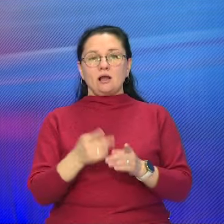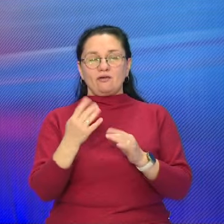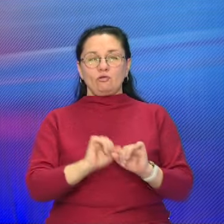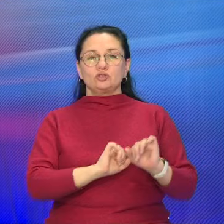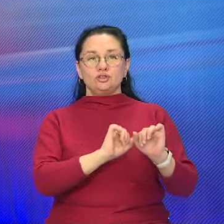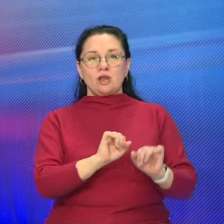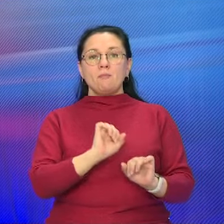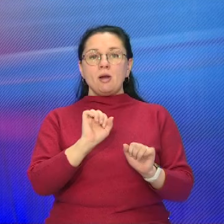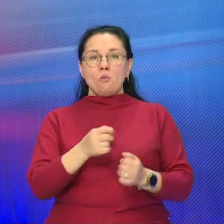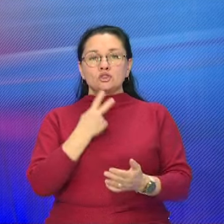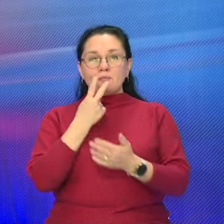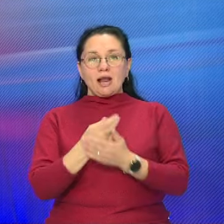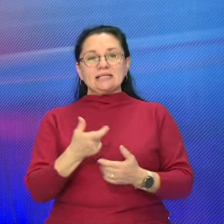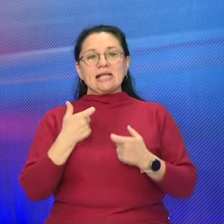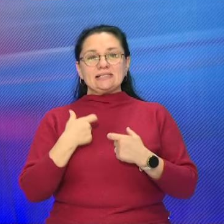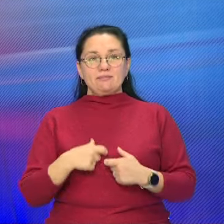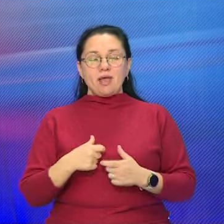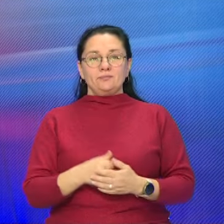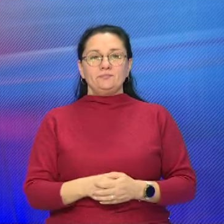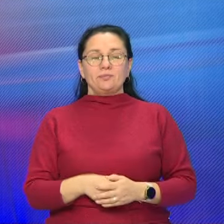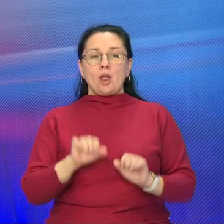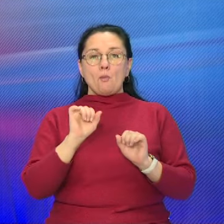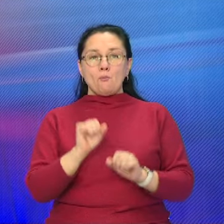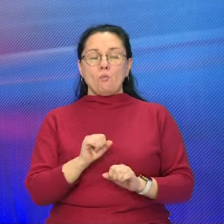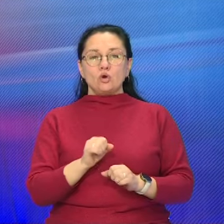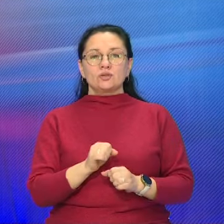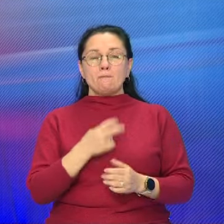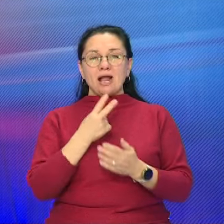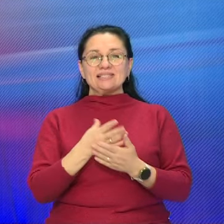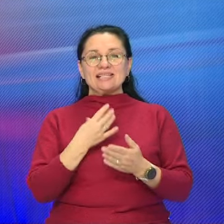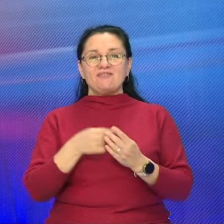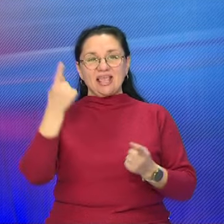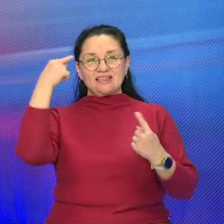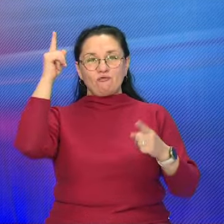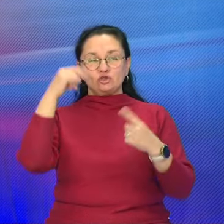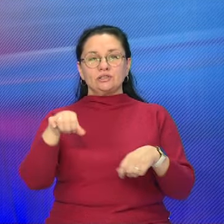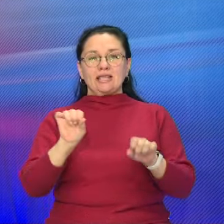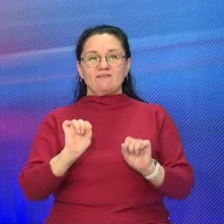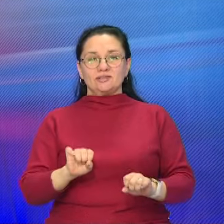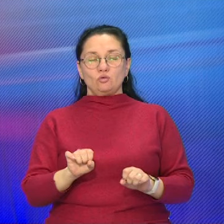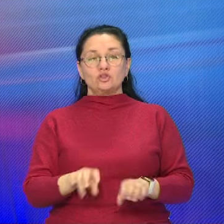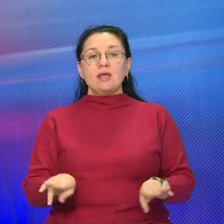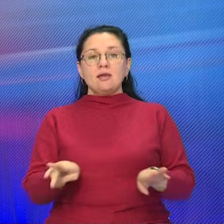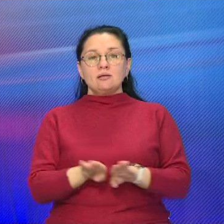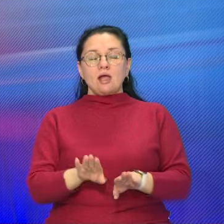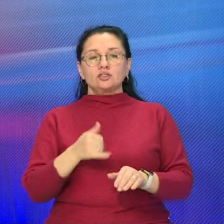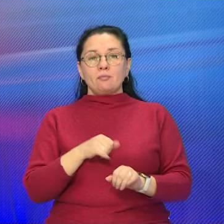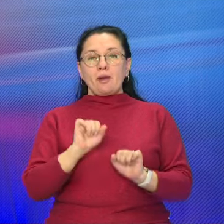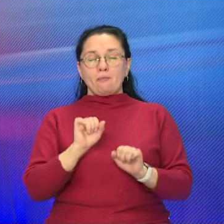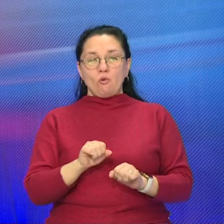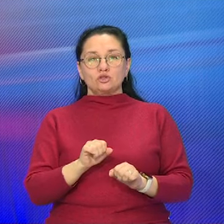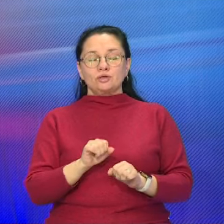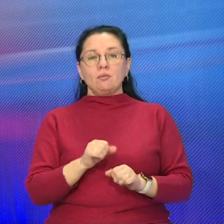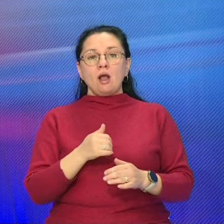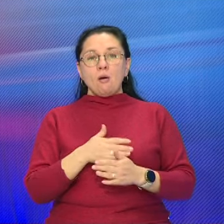себя, мы можем проявить свои творческие возможности, также мы можем совершенствоваться,